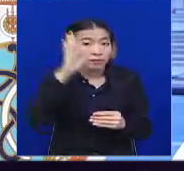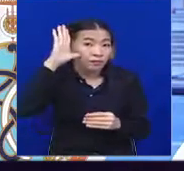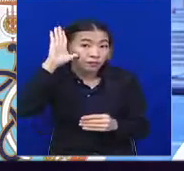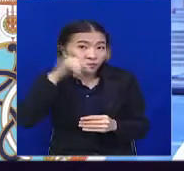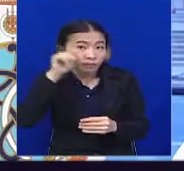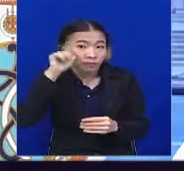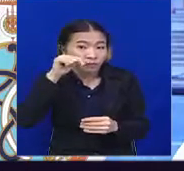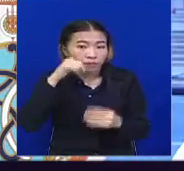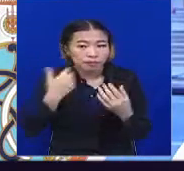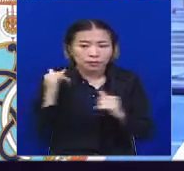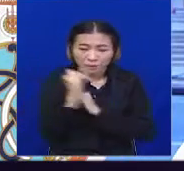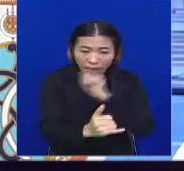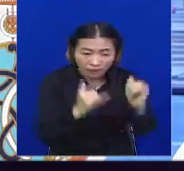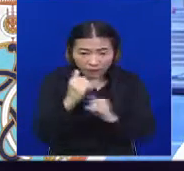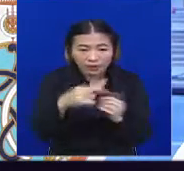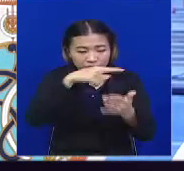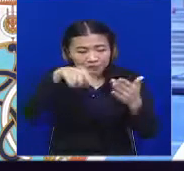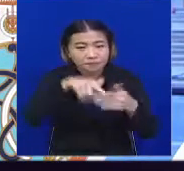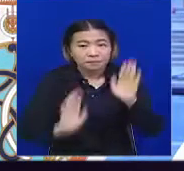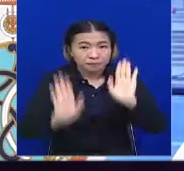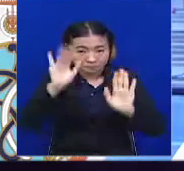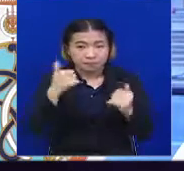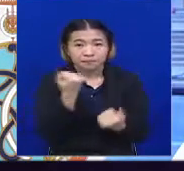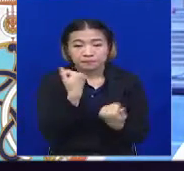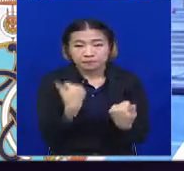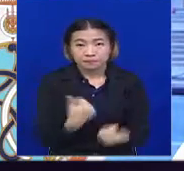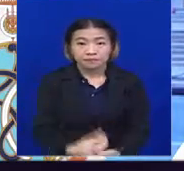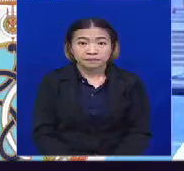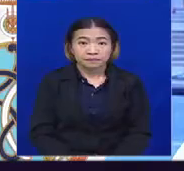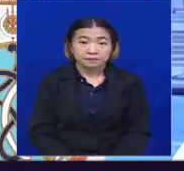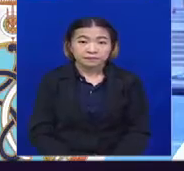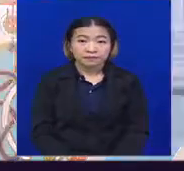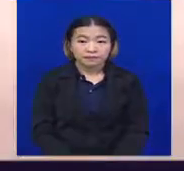องเพื่อให้ออกไปลงคะแนนเสียงประชามติในวันที่7สิงหาคมนี้ค่ะ